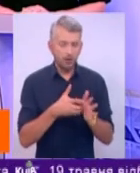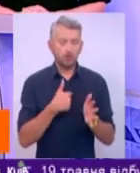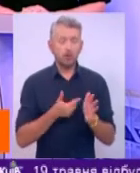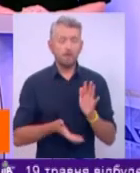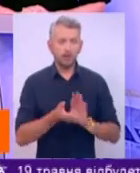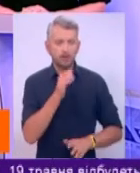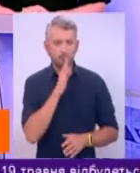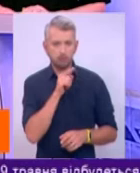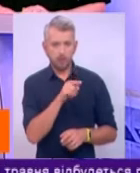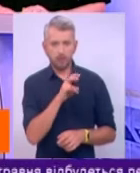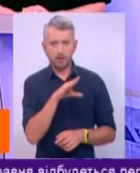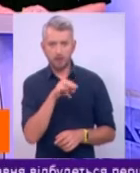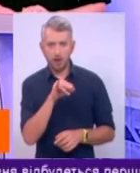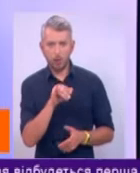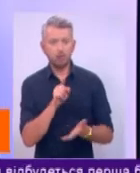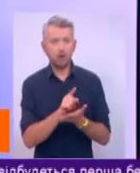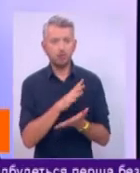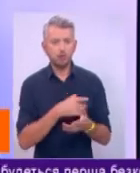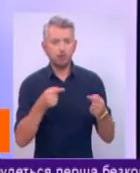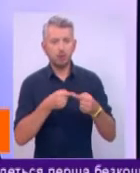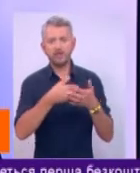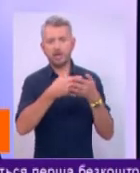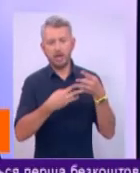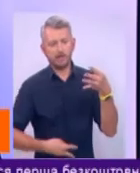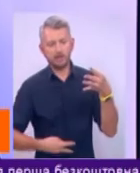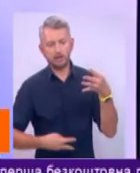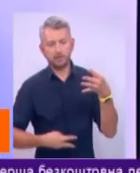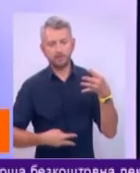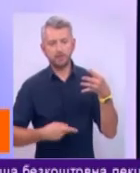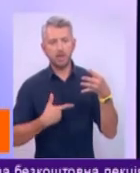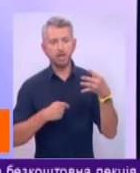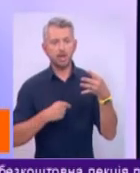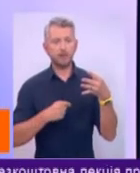підтримую пані Наталі, що має бути певний реєстр, де